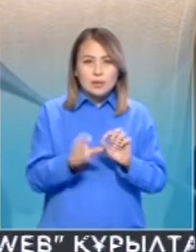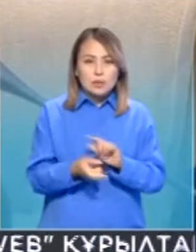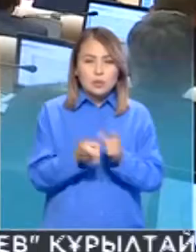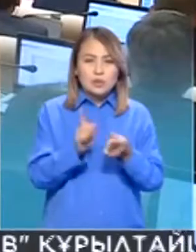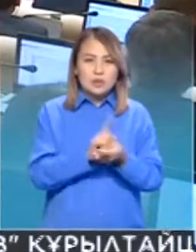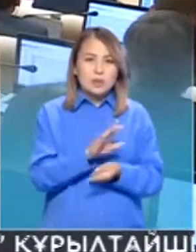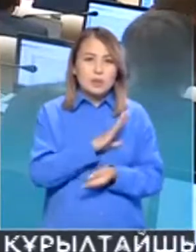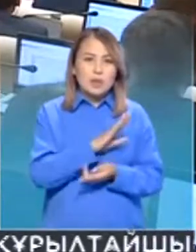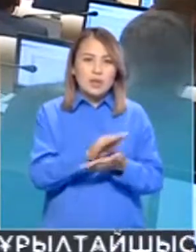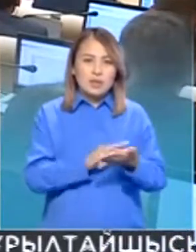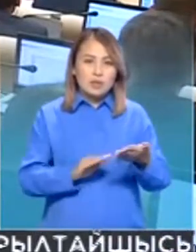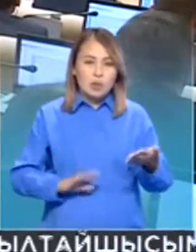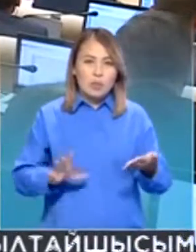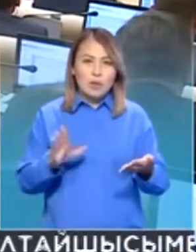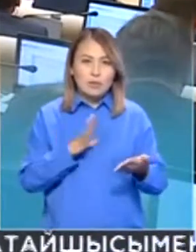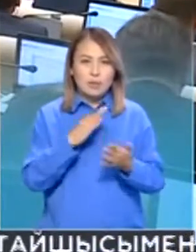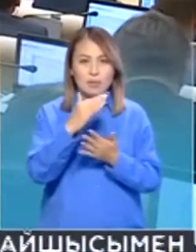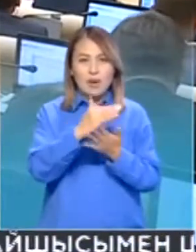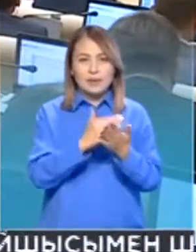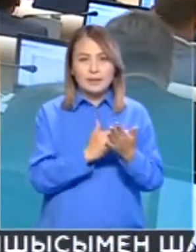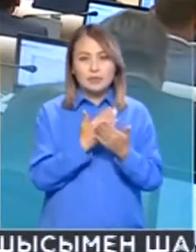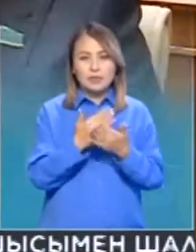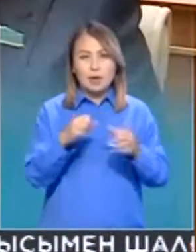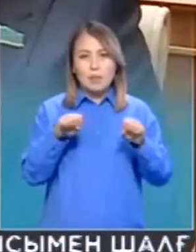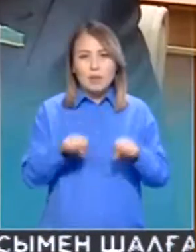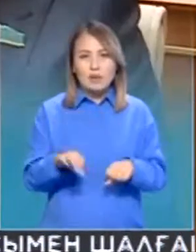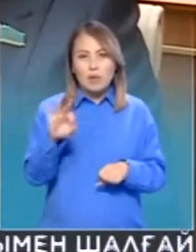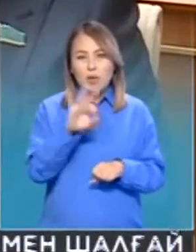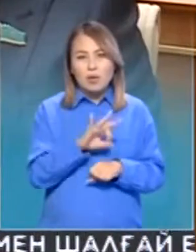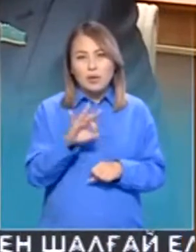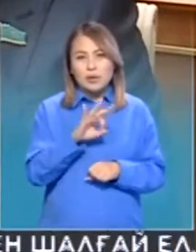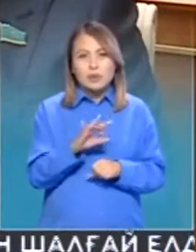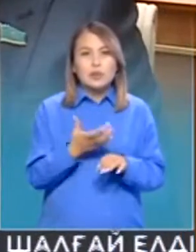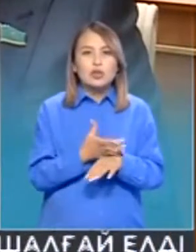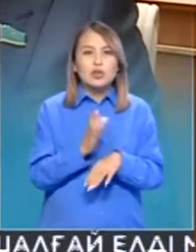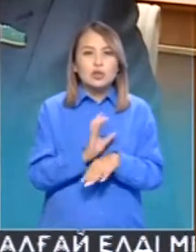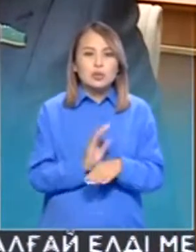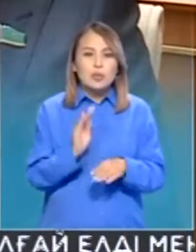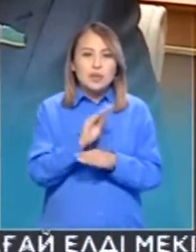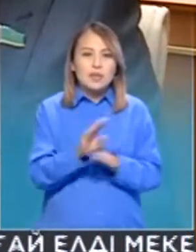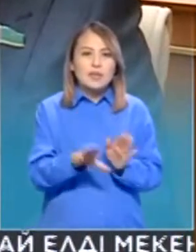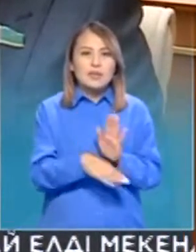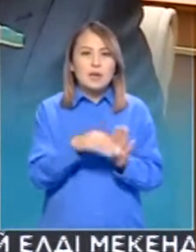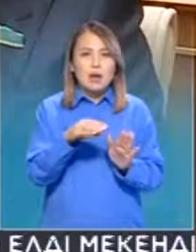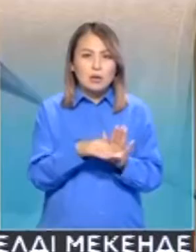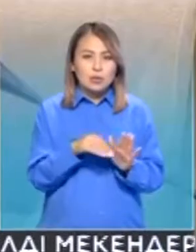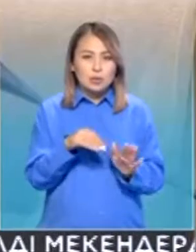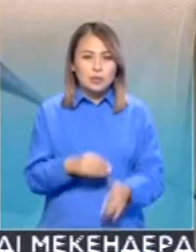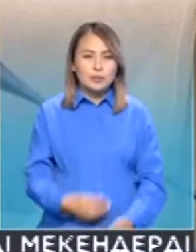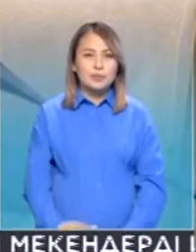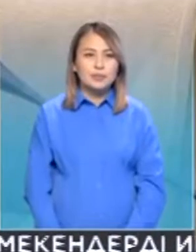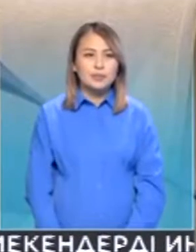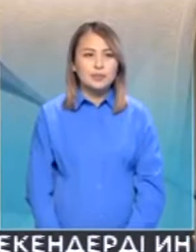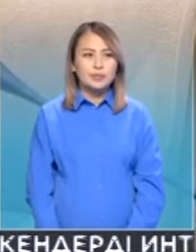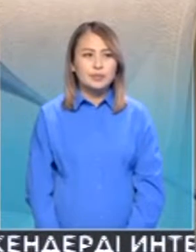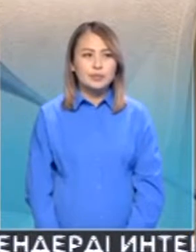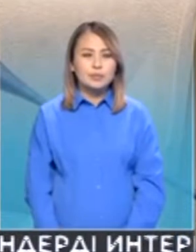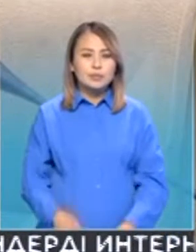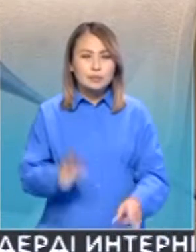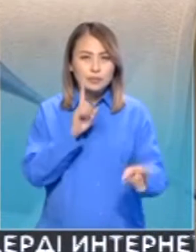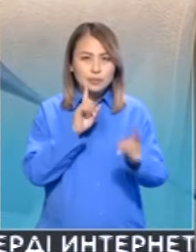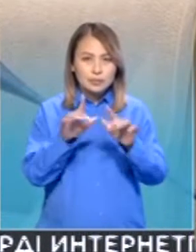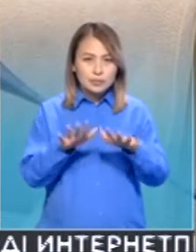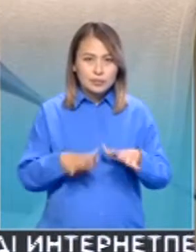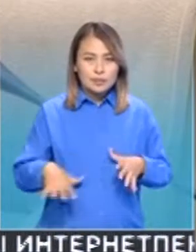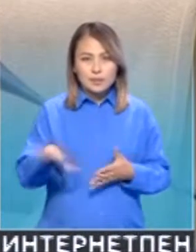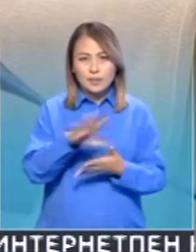президент реформаларын жүзеге асыруға бағытталған. Оның бірі құқық қорғау институттарын күшейту мен сайлау процесін жаңғырту. Парламент мәжілісінің